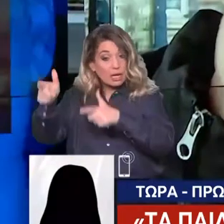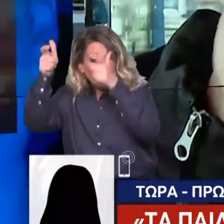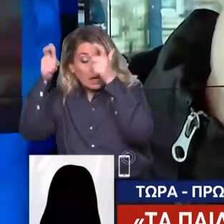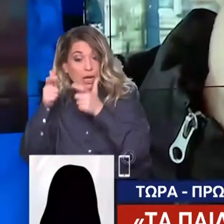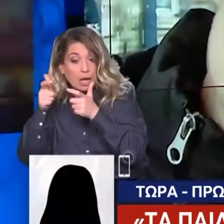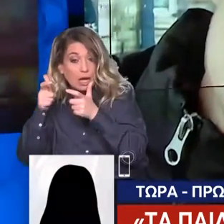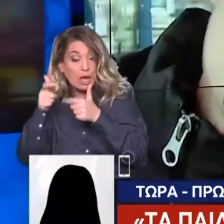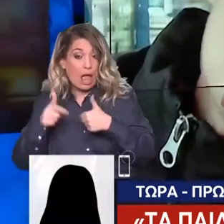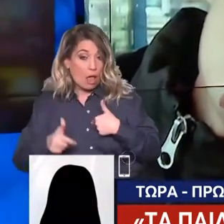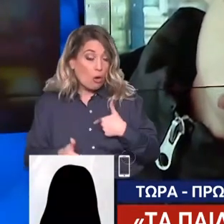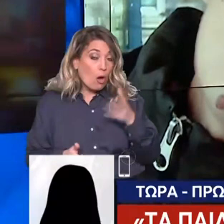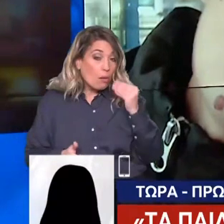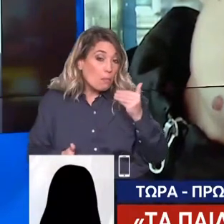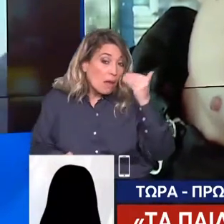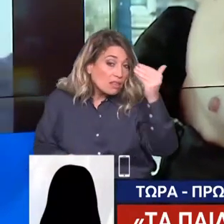Εγώ μετά το έμαθα.